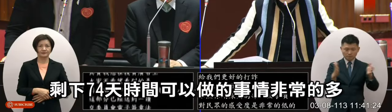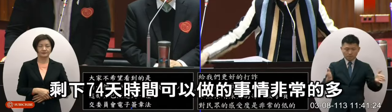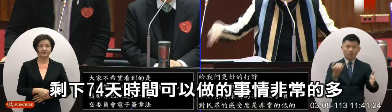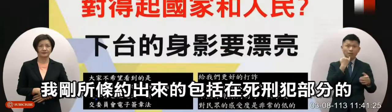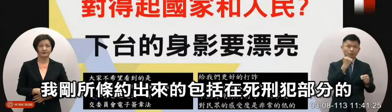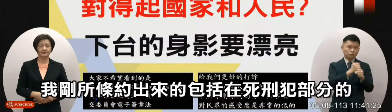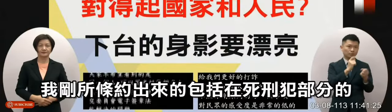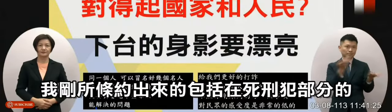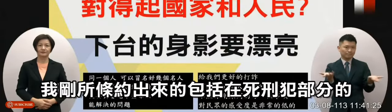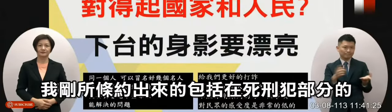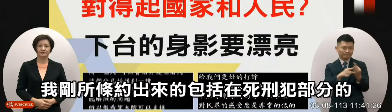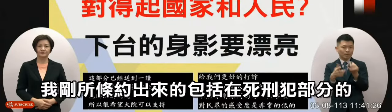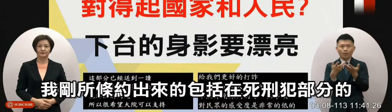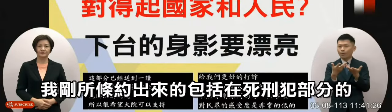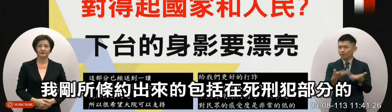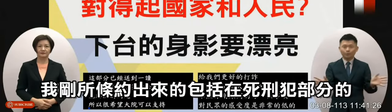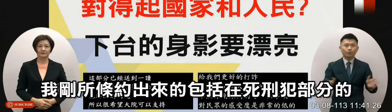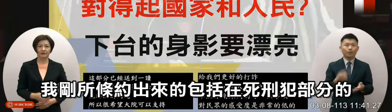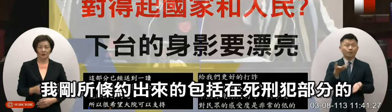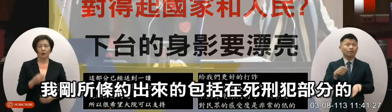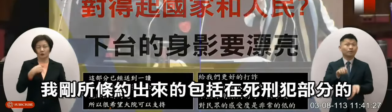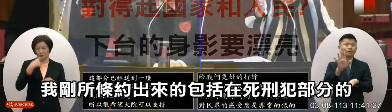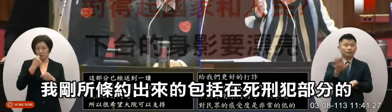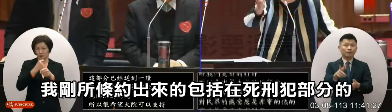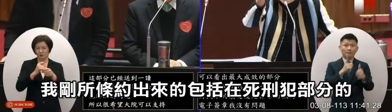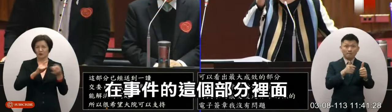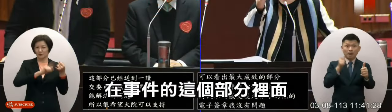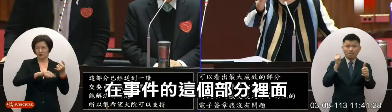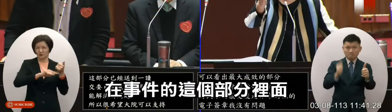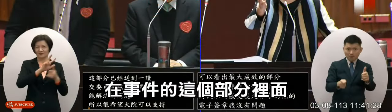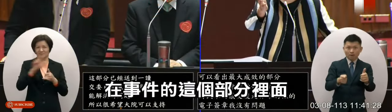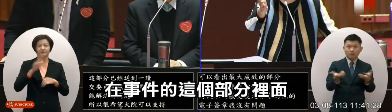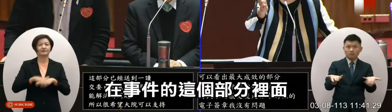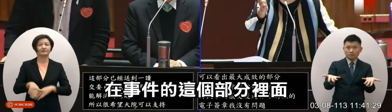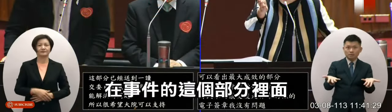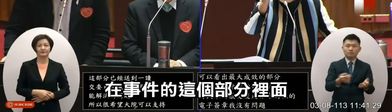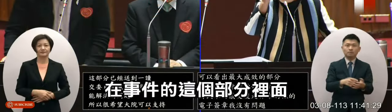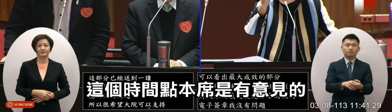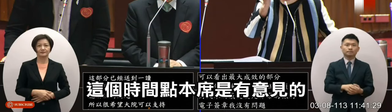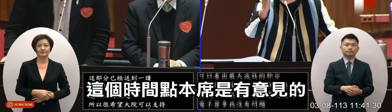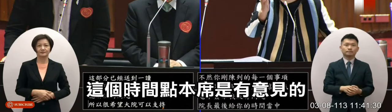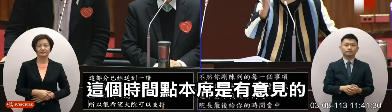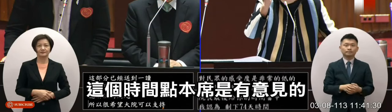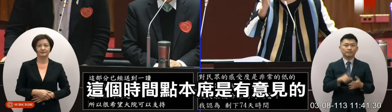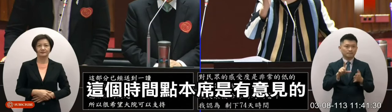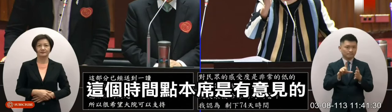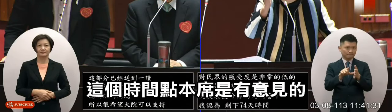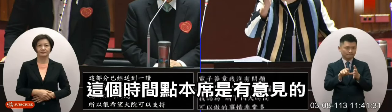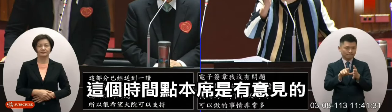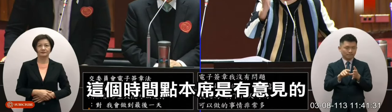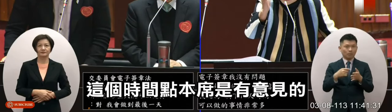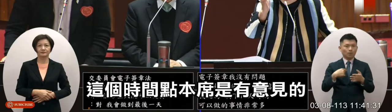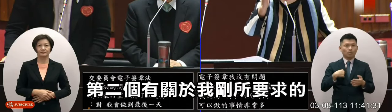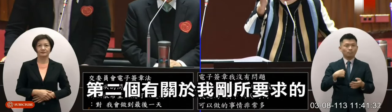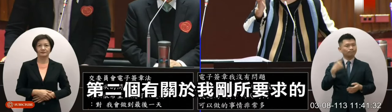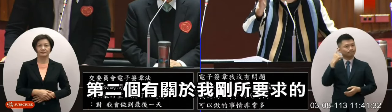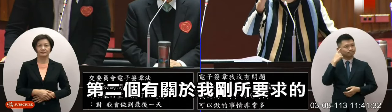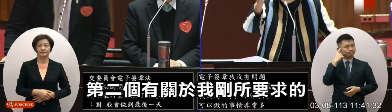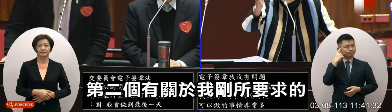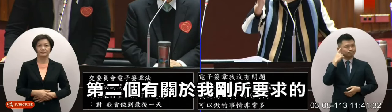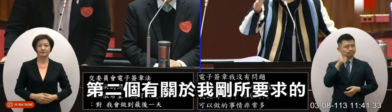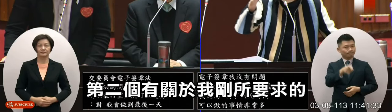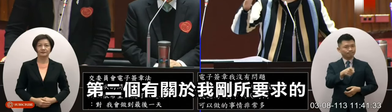常的多，所以我刚刚所条列出来的，包括在死刑犯部分的，在事件的这个部分里面，这个时间点本席是有意见的。第二